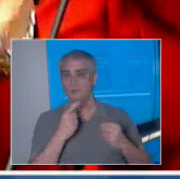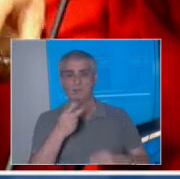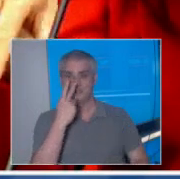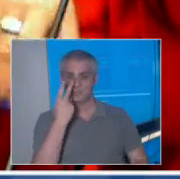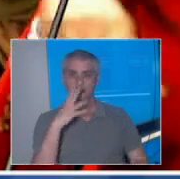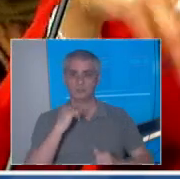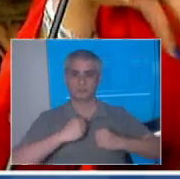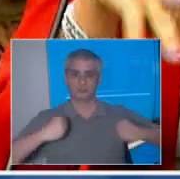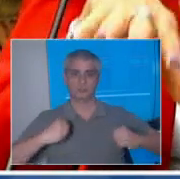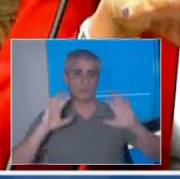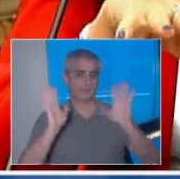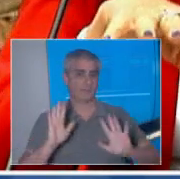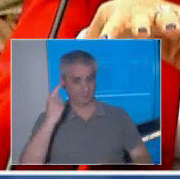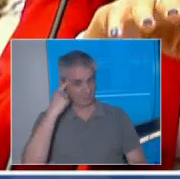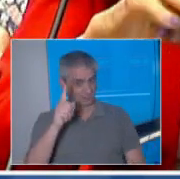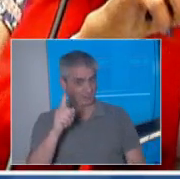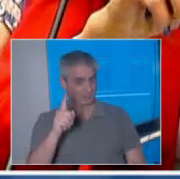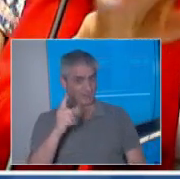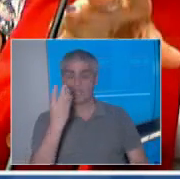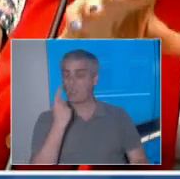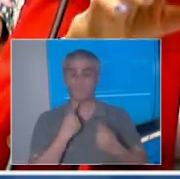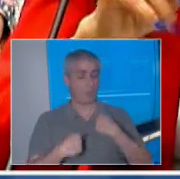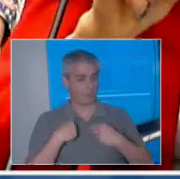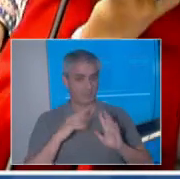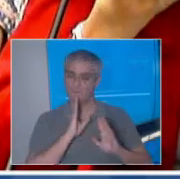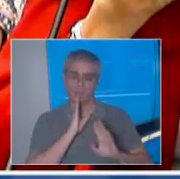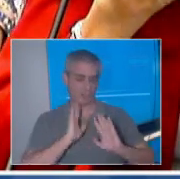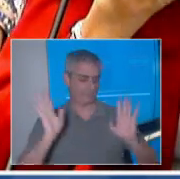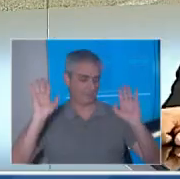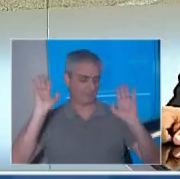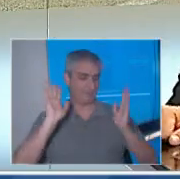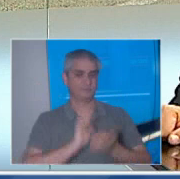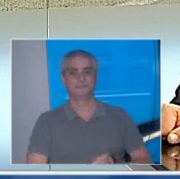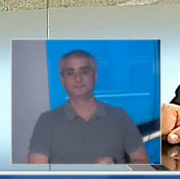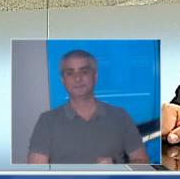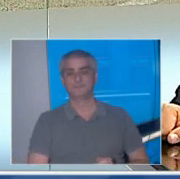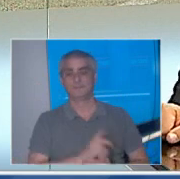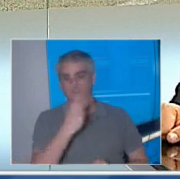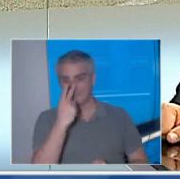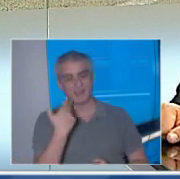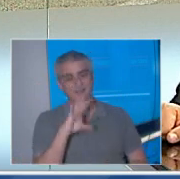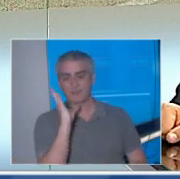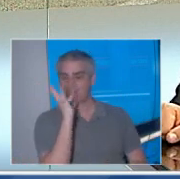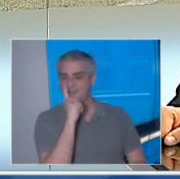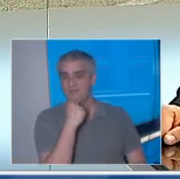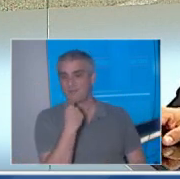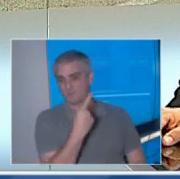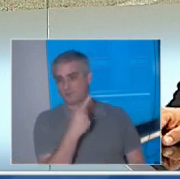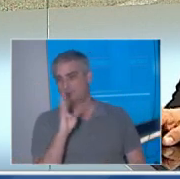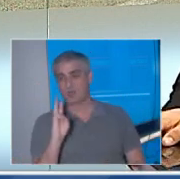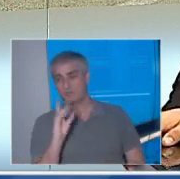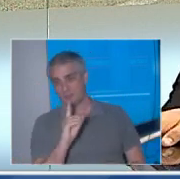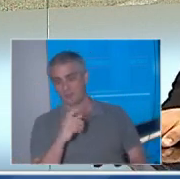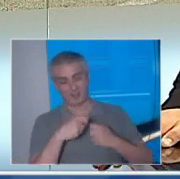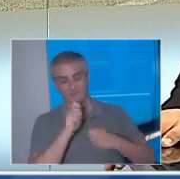נראית הרבה יותר שמנה בטלוויזיה. רבים אומרים לי את זה, ואין לי בעיה. את נראית הרבה יותר יפה, אומר שלום דנין, או חבר